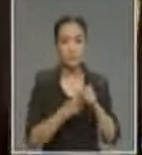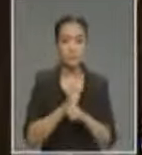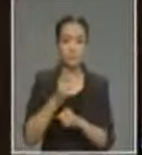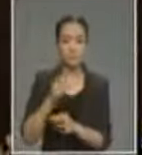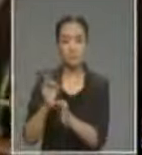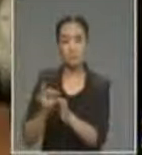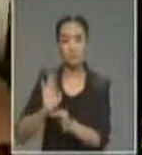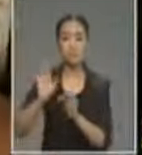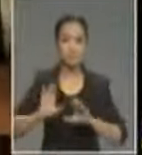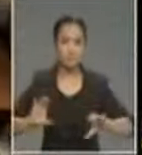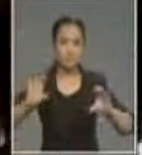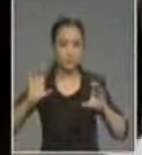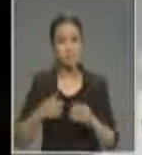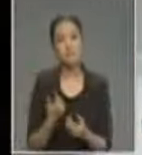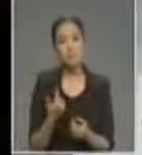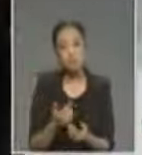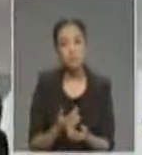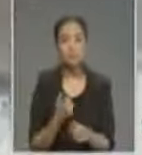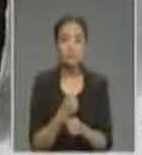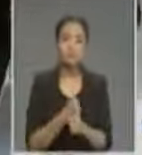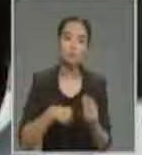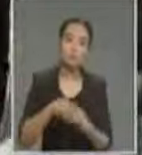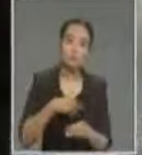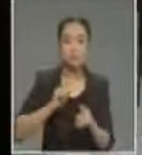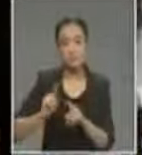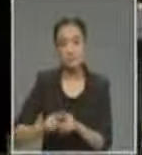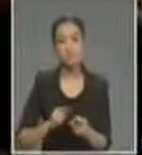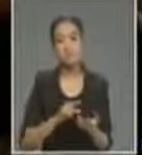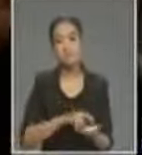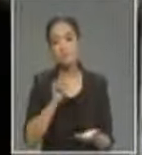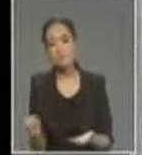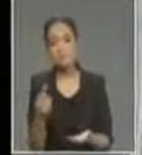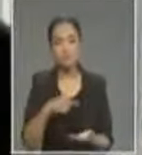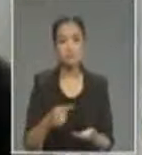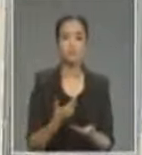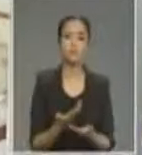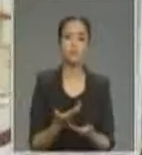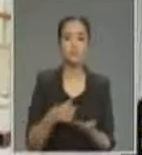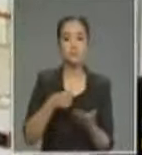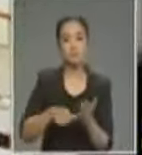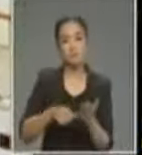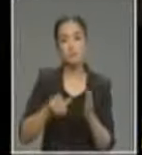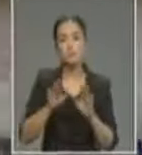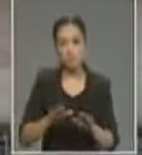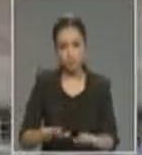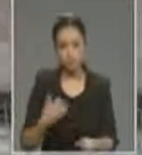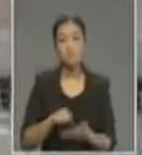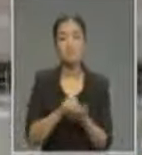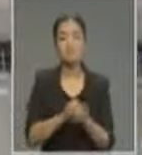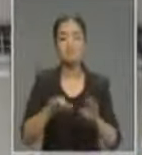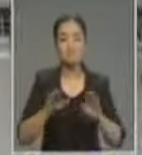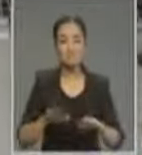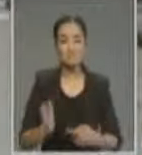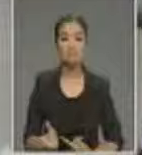ฐนะคะที่จะมีการยกเว้นค่าธรรมเนียมเวลาทำธุรกรรมข้ามเขตค่ะเพื่อที่จะลดภาระให้กับประชาชนในช่วงปลายปีรวมถึงจะมี